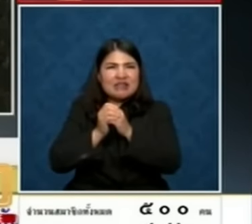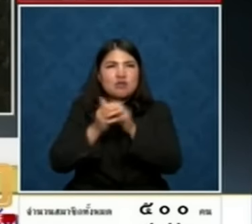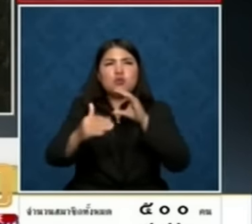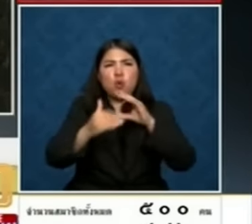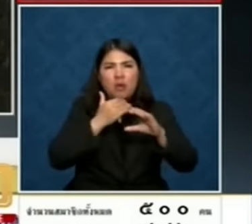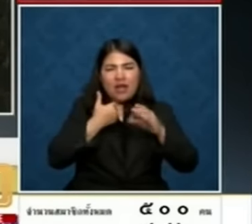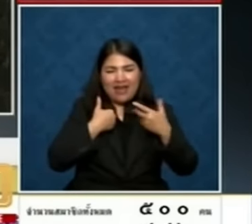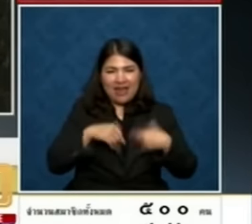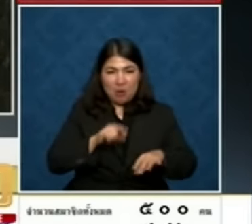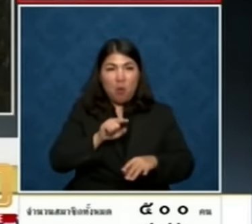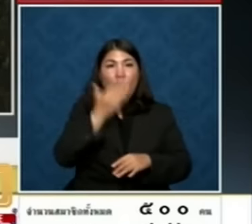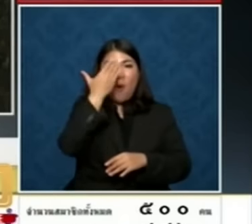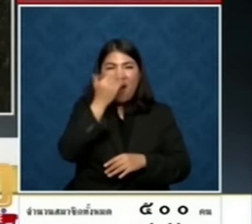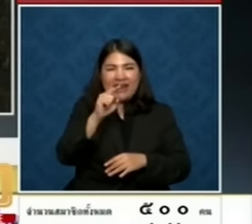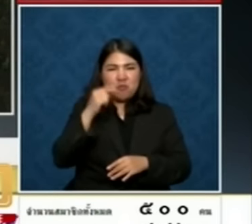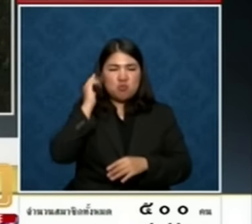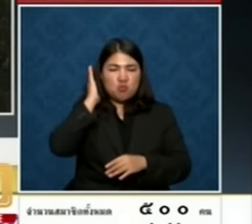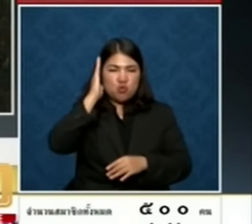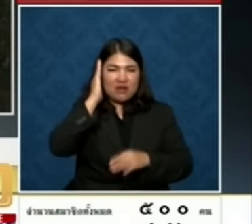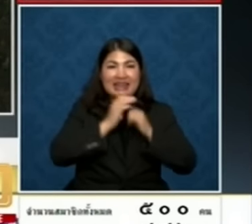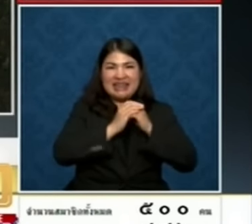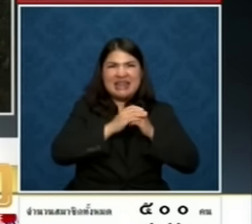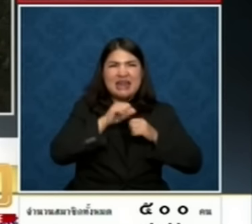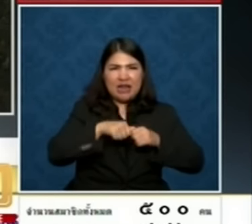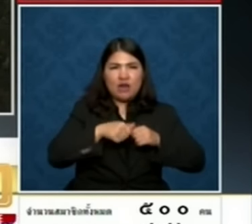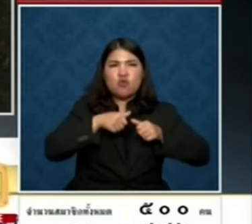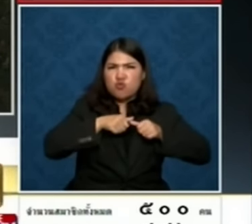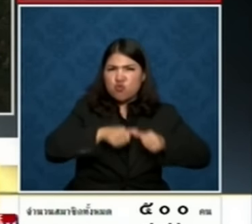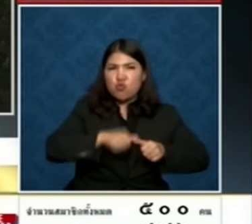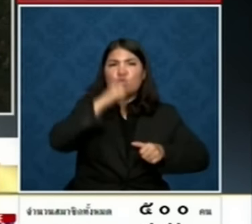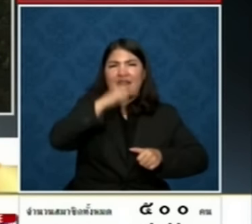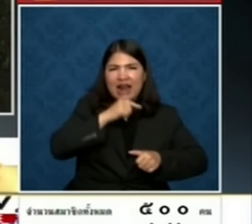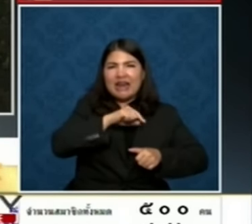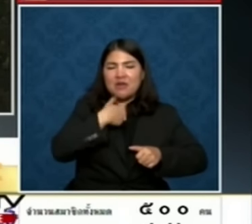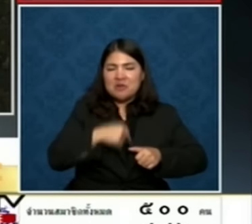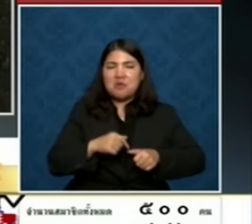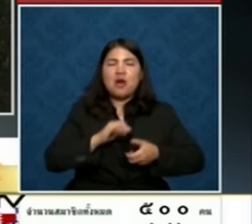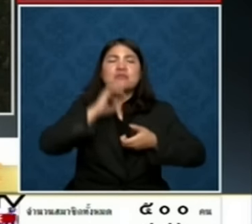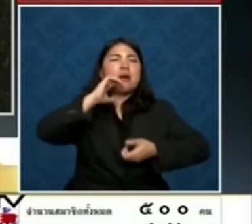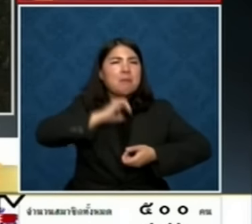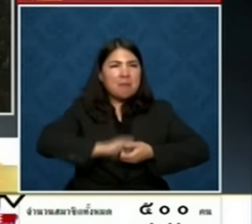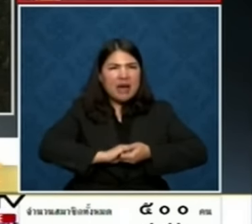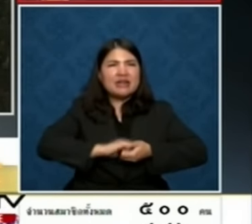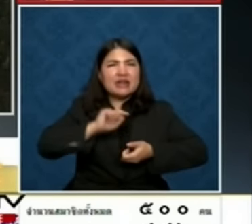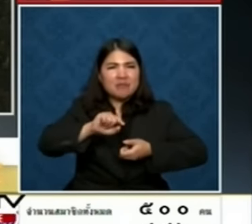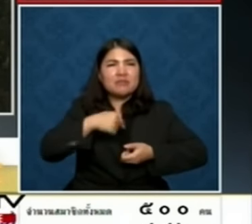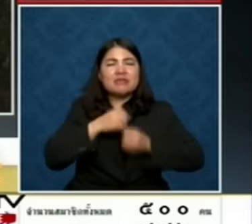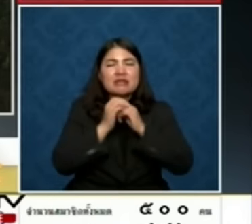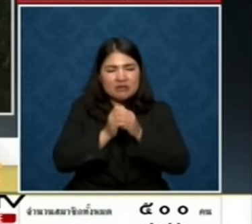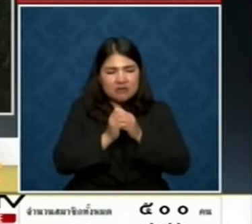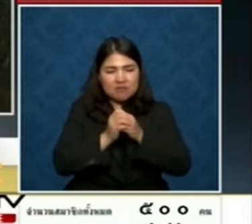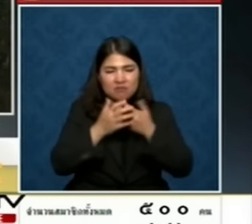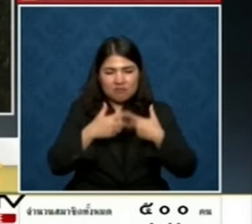ปรากฏว่าในพื้นที่แถบๆชายแดนไทยตรงนี้มีกาสิโนอยู่ฝั่งตรงข้ามประมาณ 34แห่งและมีการกระจายหลายโซนใน